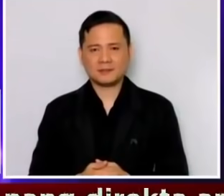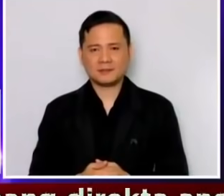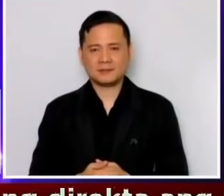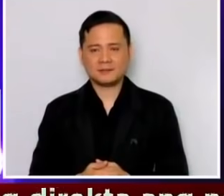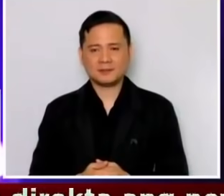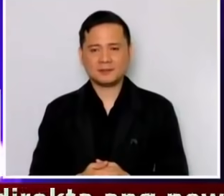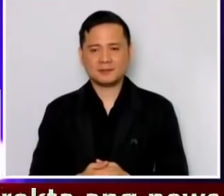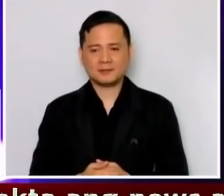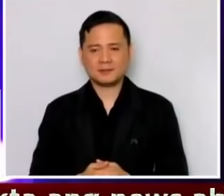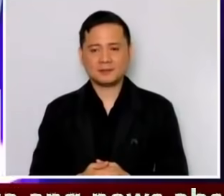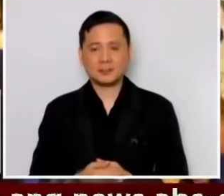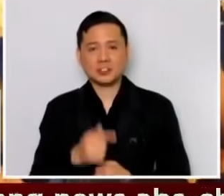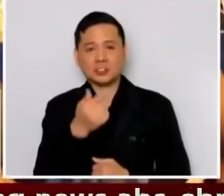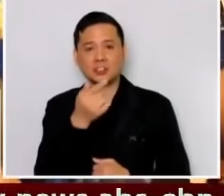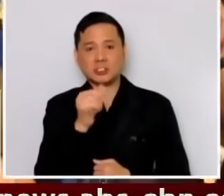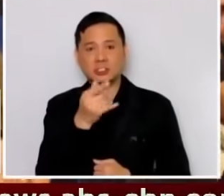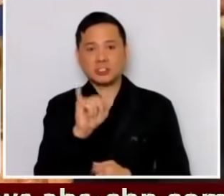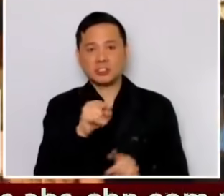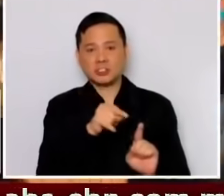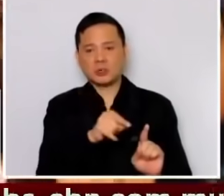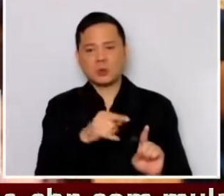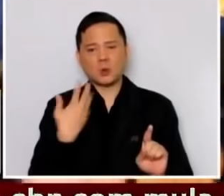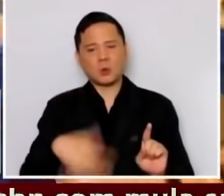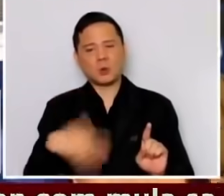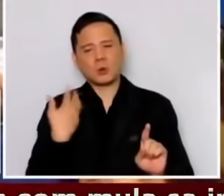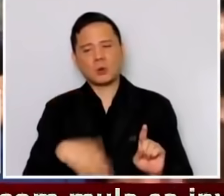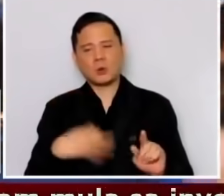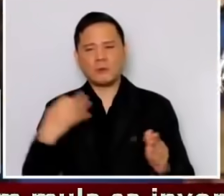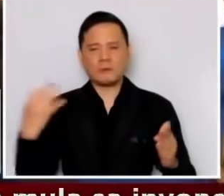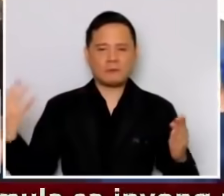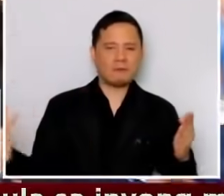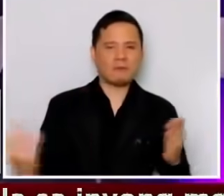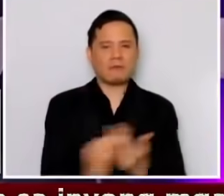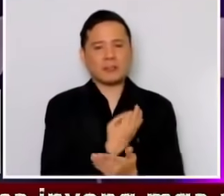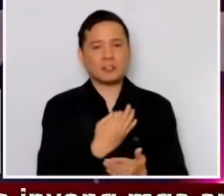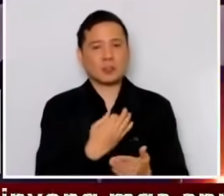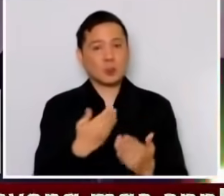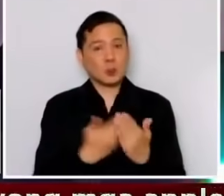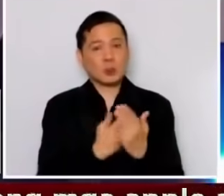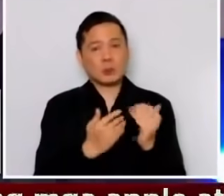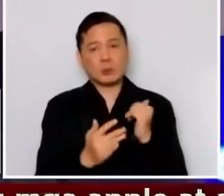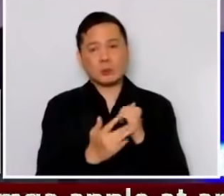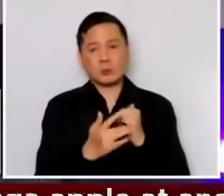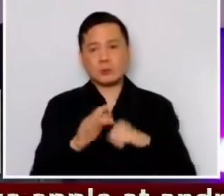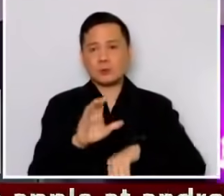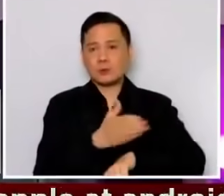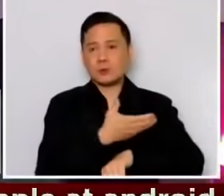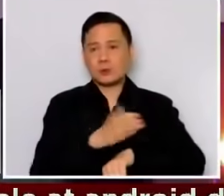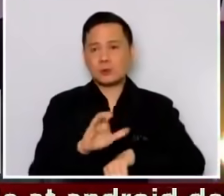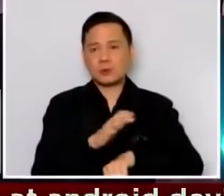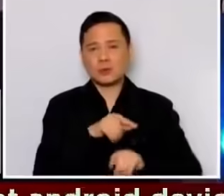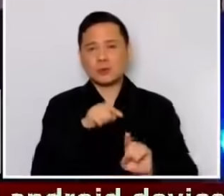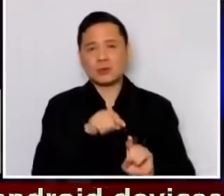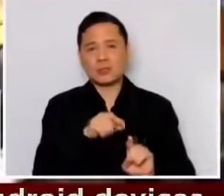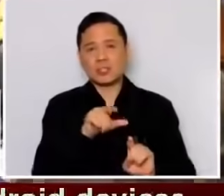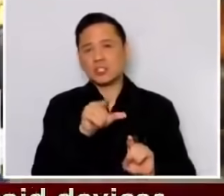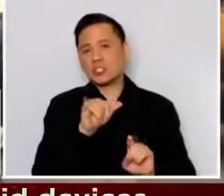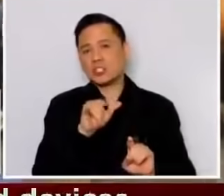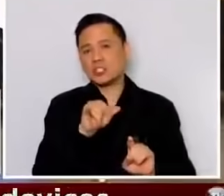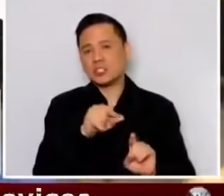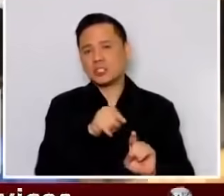Fresh mula sa tagumpay ng 1MX Dubai nitong weekend, isa namang digital concert ang ikinakasa ng viral sensation na si Gigi